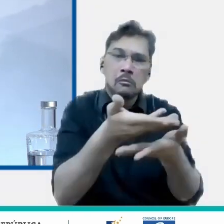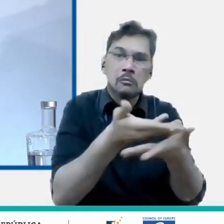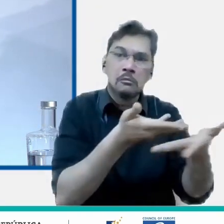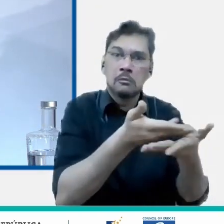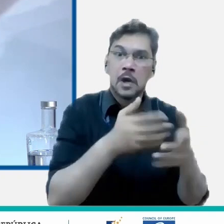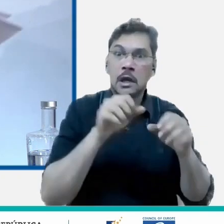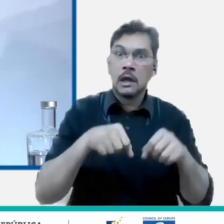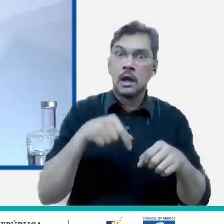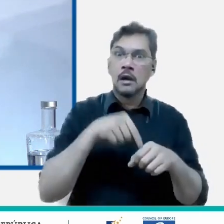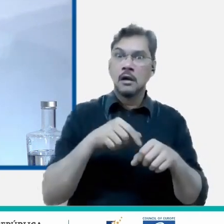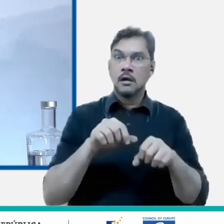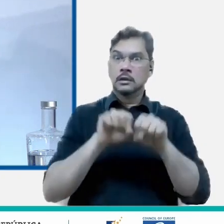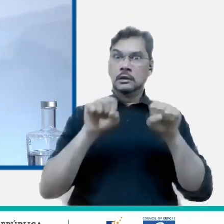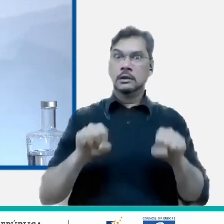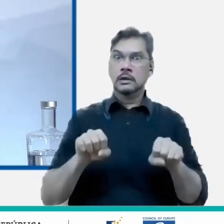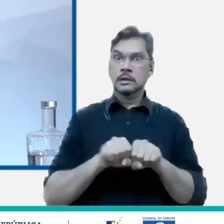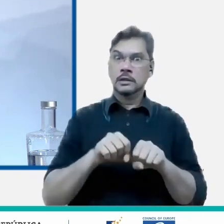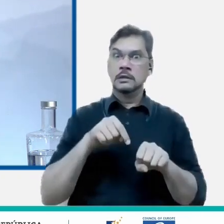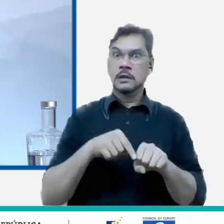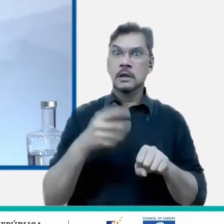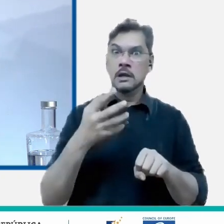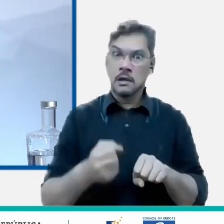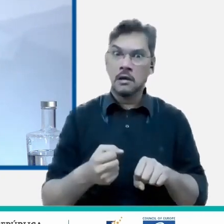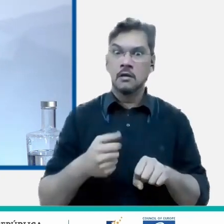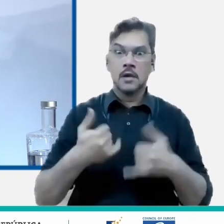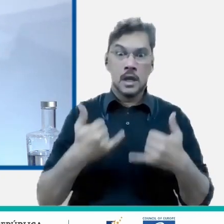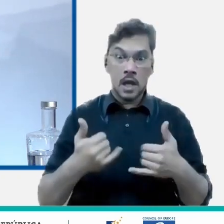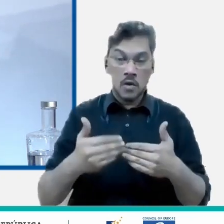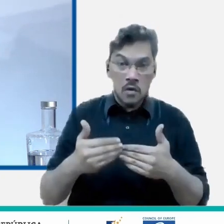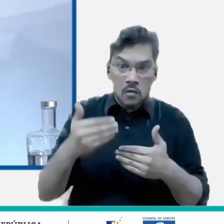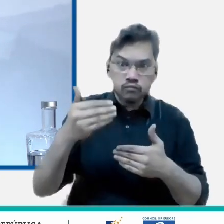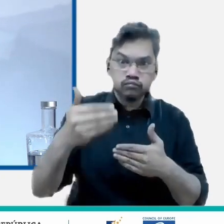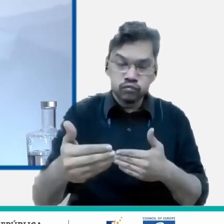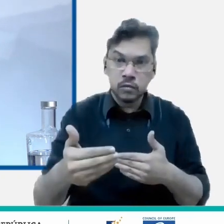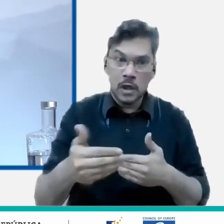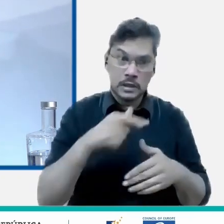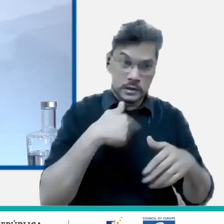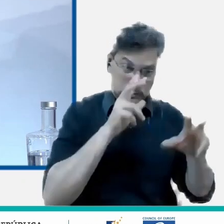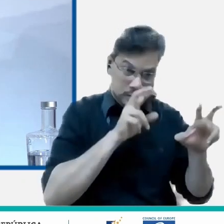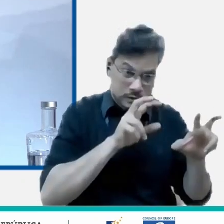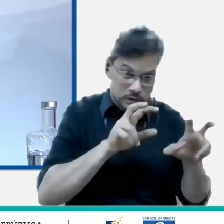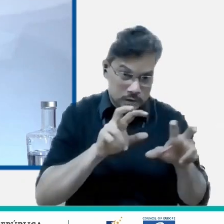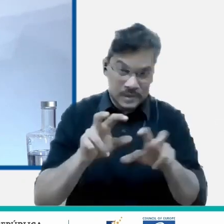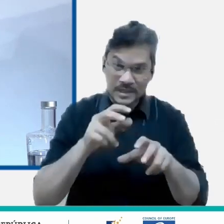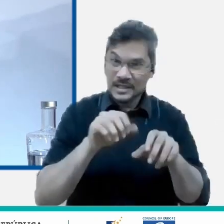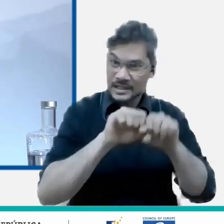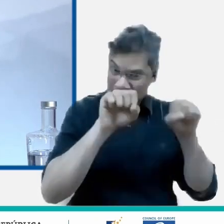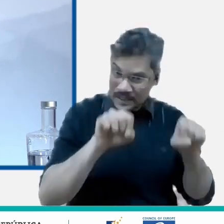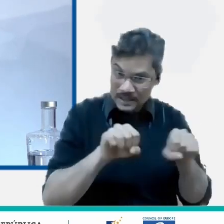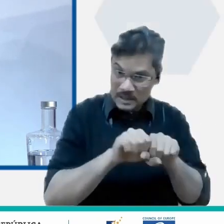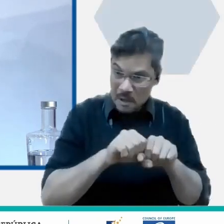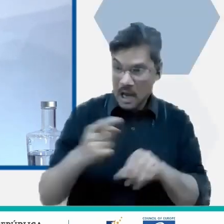увязать их для того, чтобы иметь реальную картину в режиме реального времени. И вот изучая дорожную карту из сайта управления